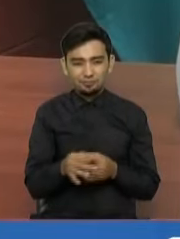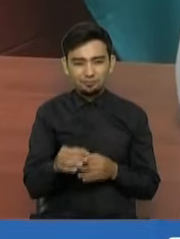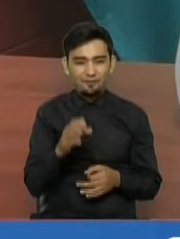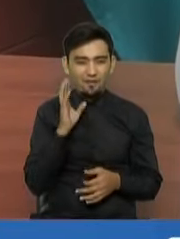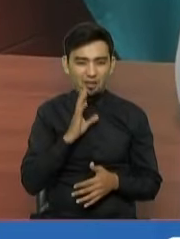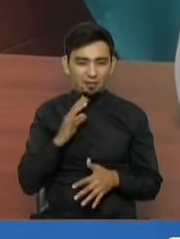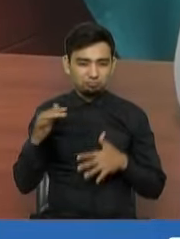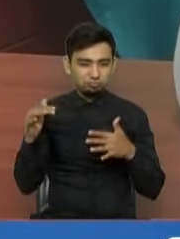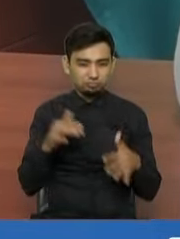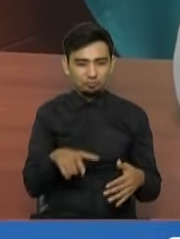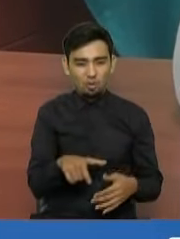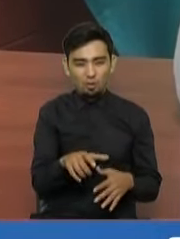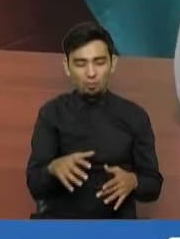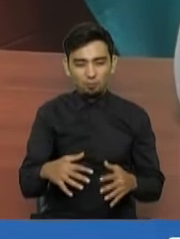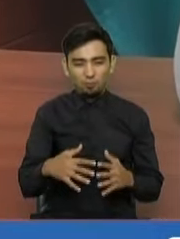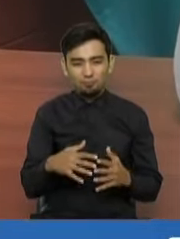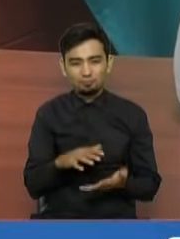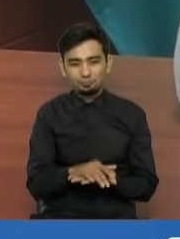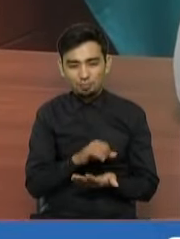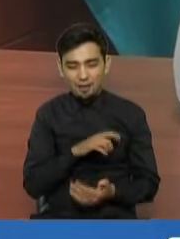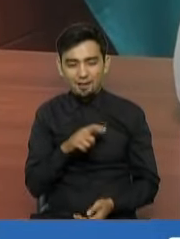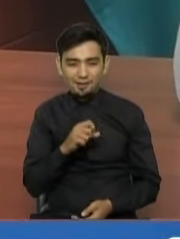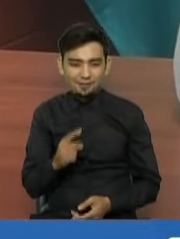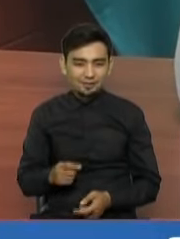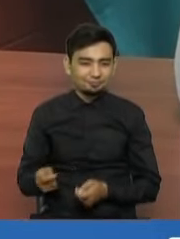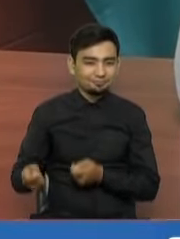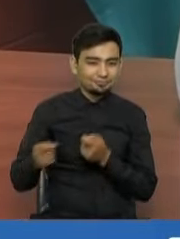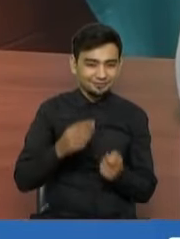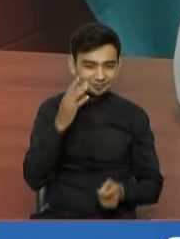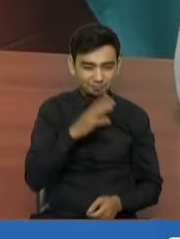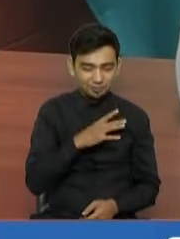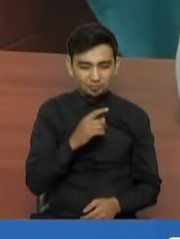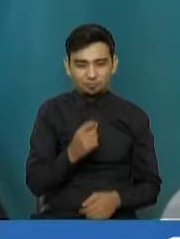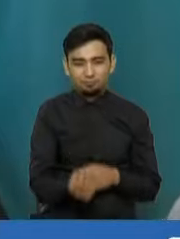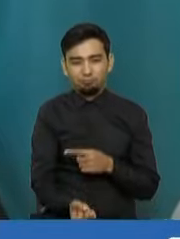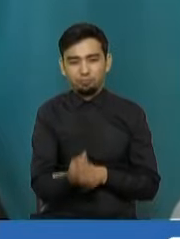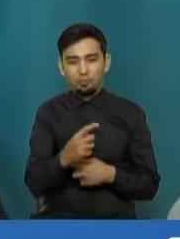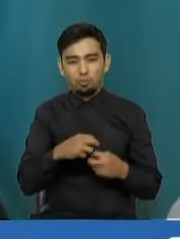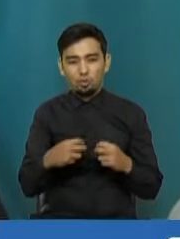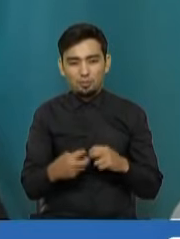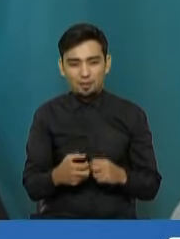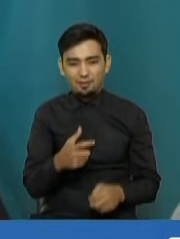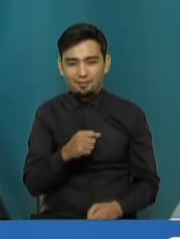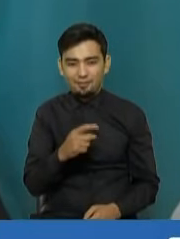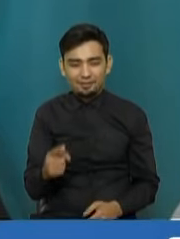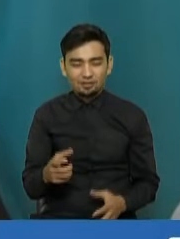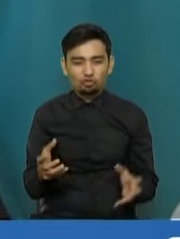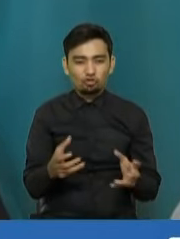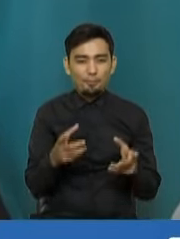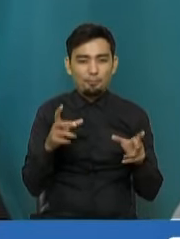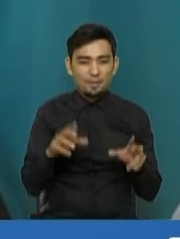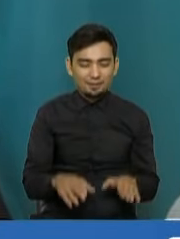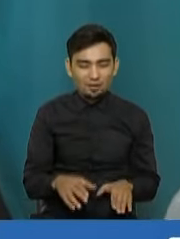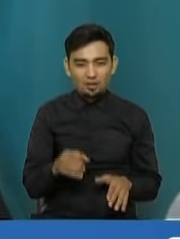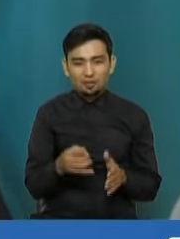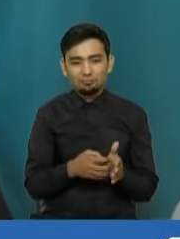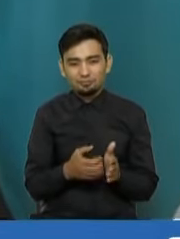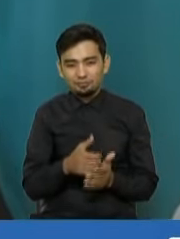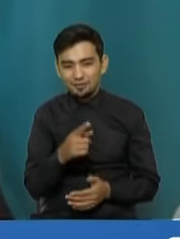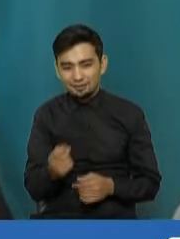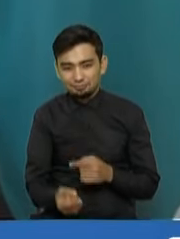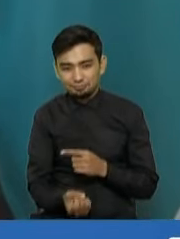байланысты газды жеткізу бойынша сұрақтар туындады. Сәйкесінше газды сақтайтын орындарда газдың жетіспеушілігіне байланысты